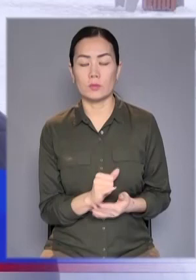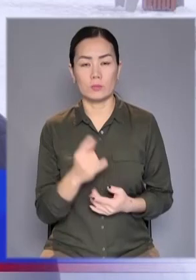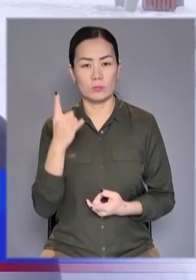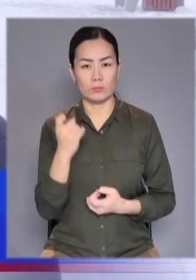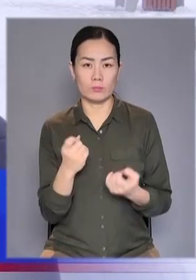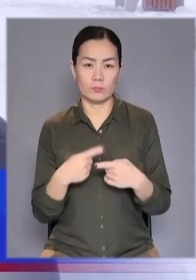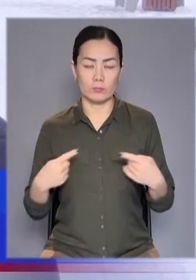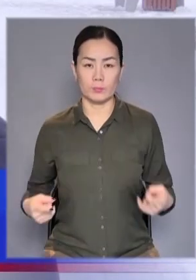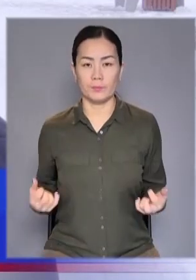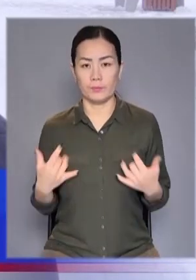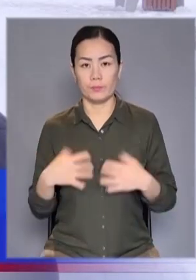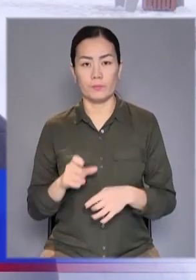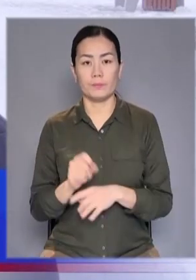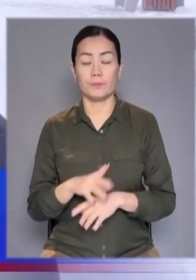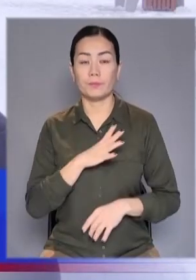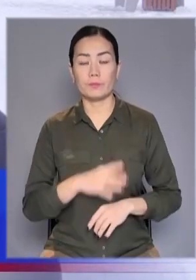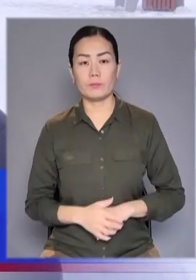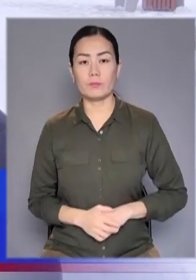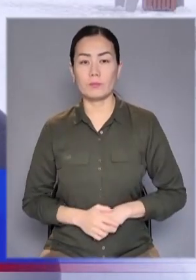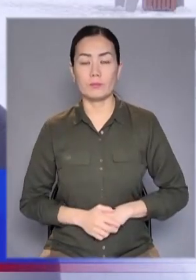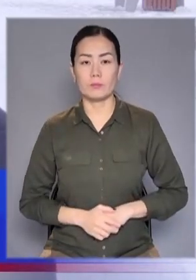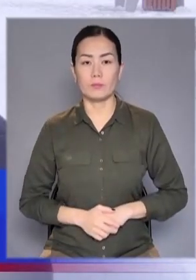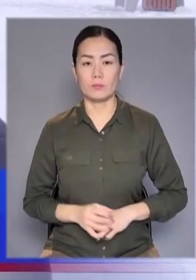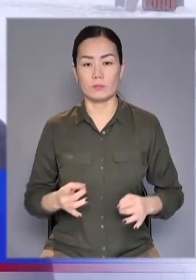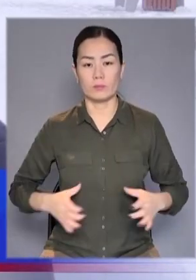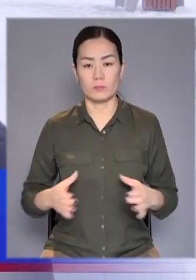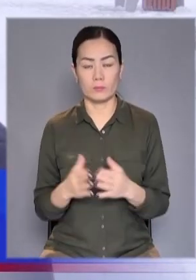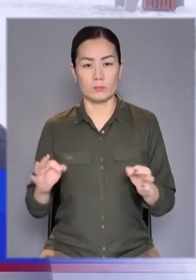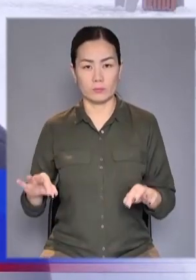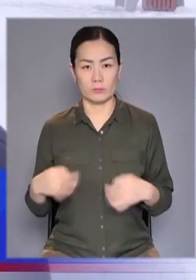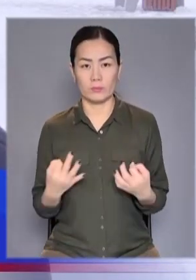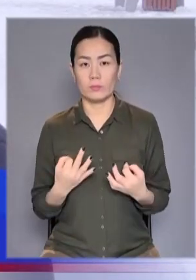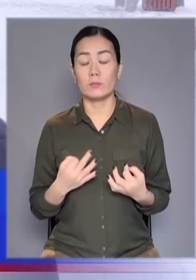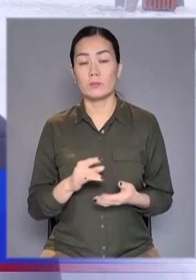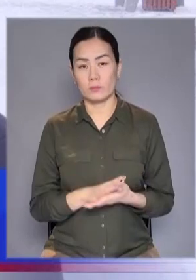салютты сұранысқа берген болатынбыз. Бірақ бізге құзырлы мекемелердің рұқсаты